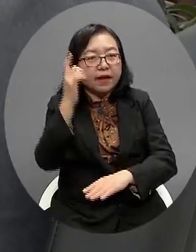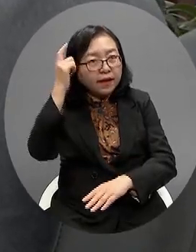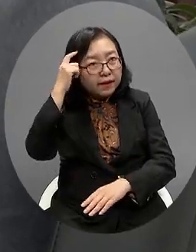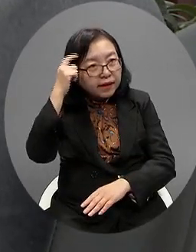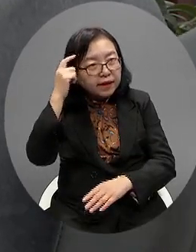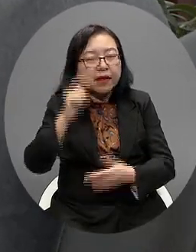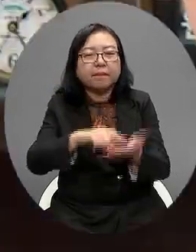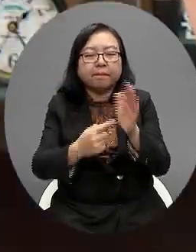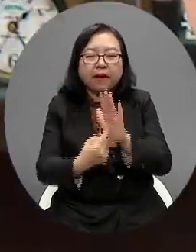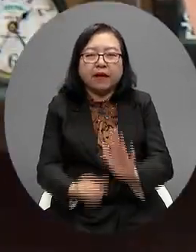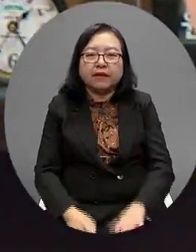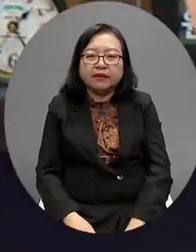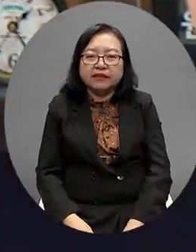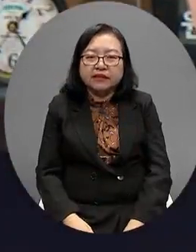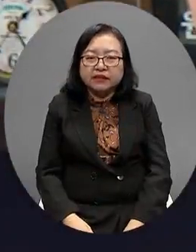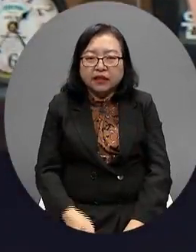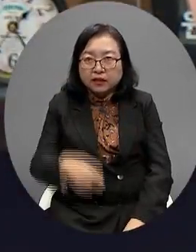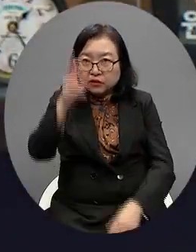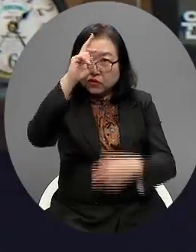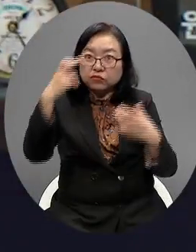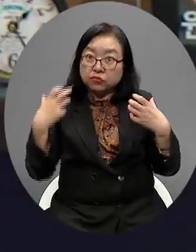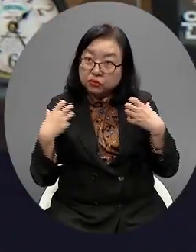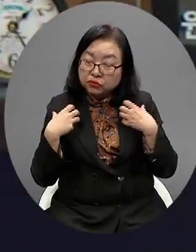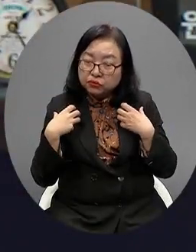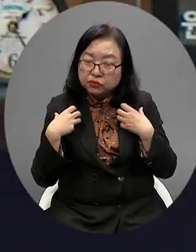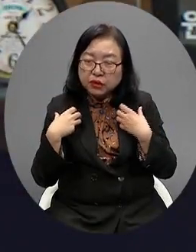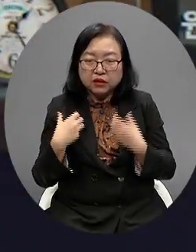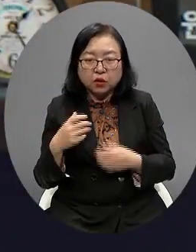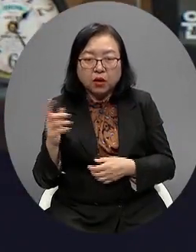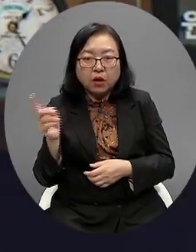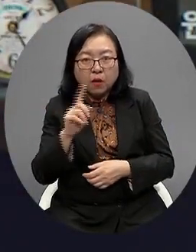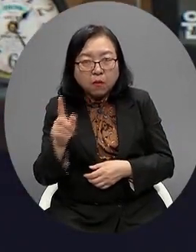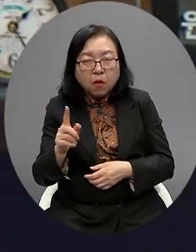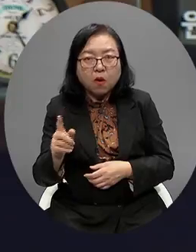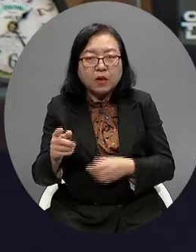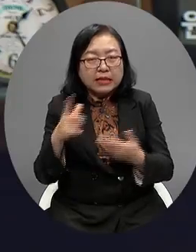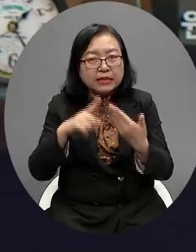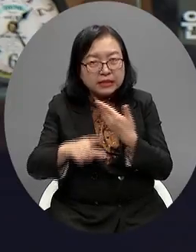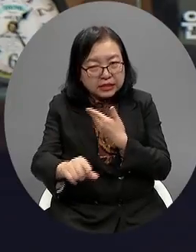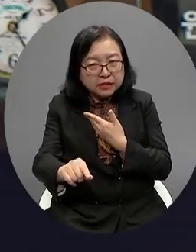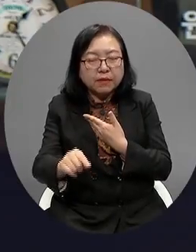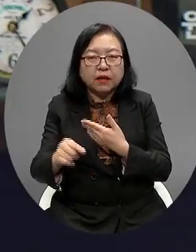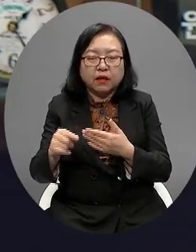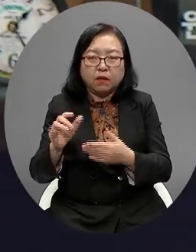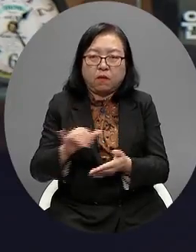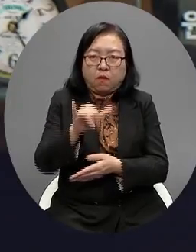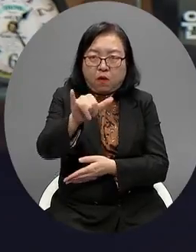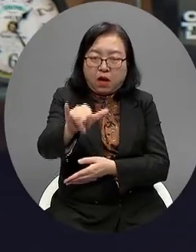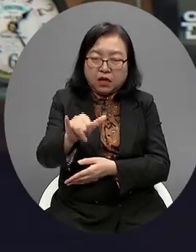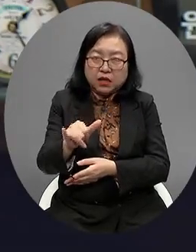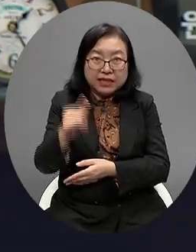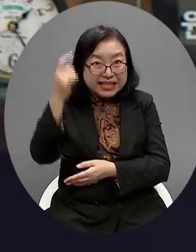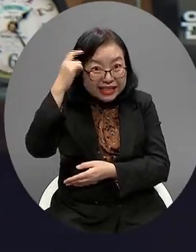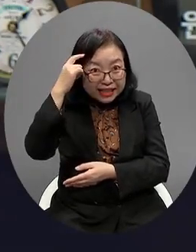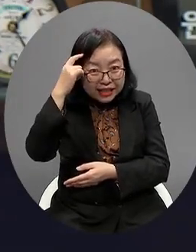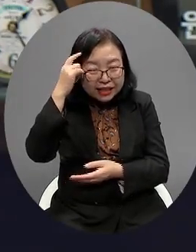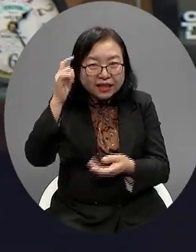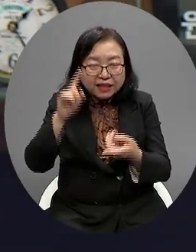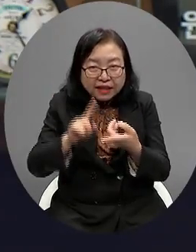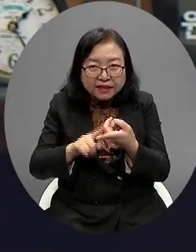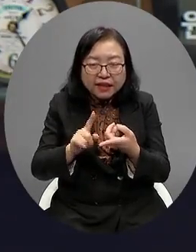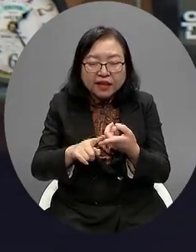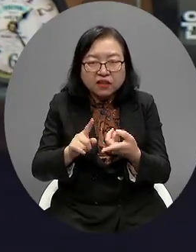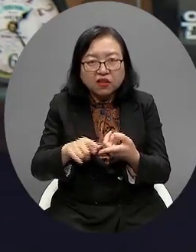봤습니다. 정부의 어떤 그런 그 공항을 바라보는 인식 이런 것이 특히 이제 지방공항에 상당히